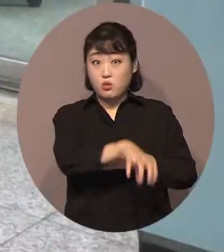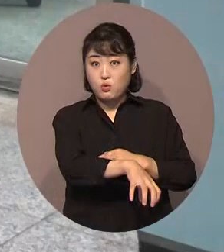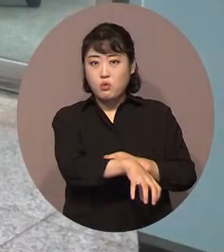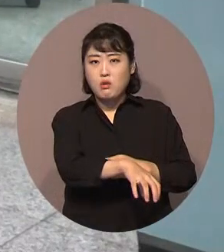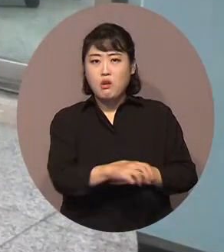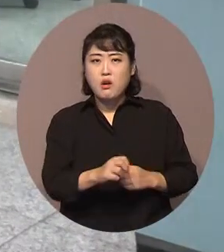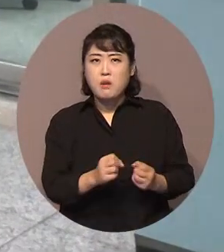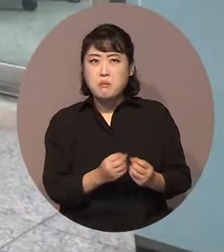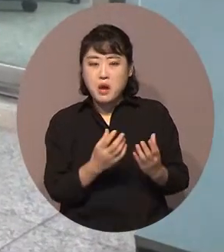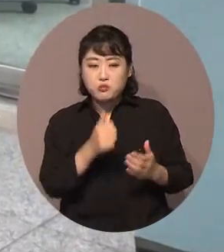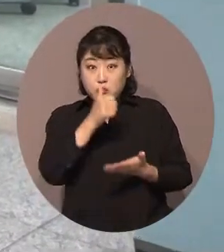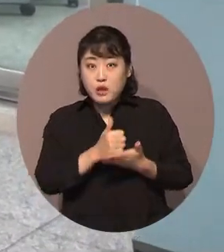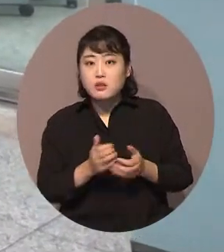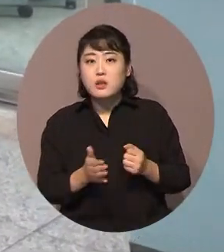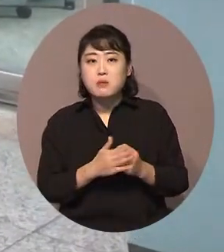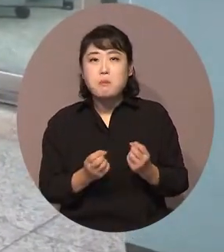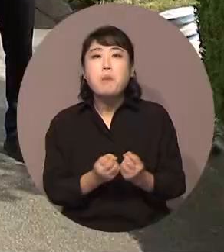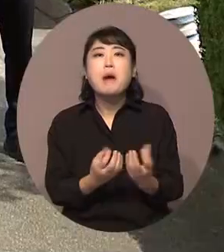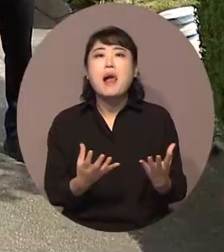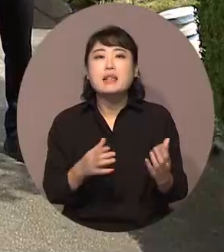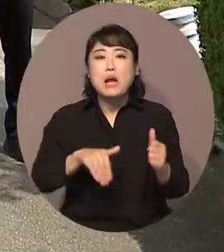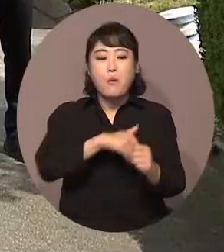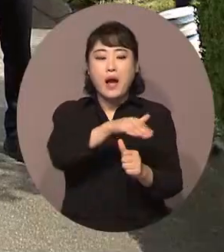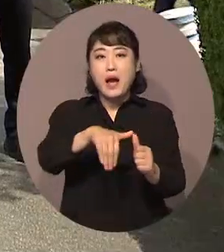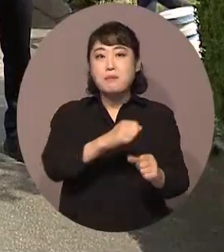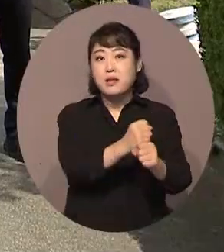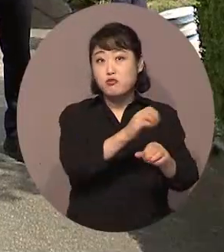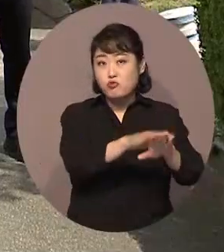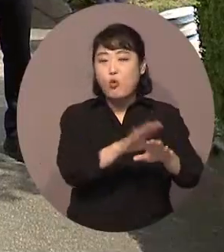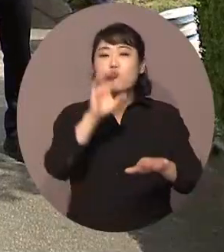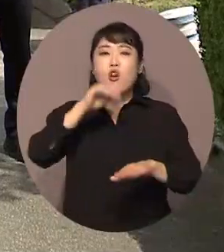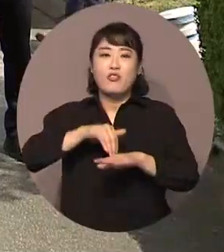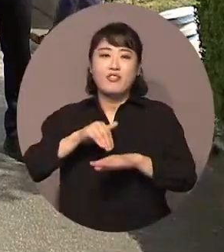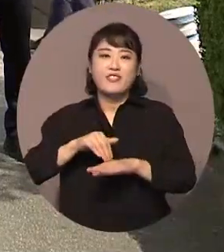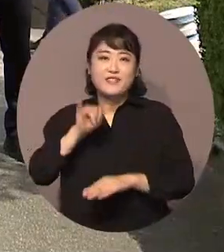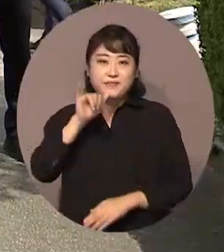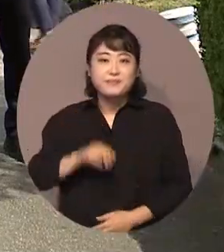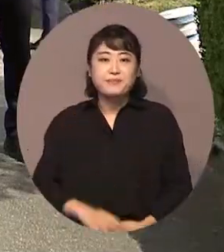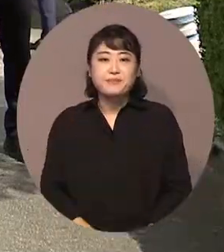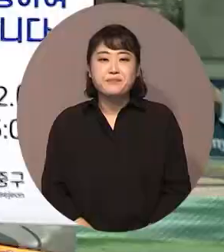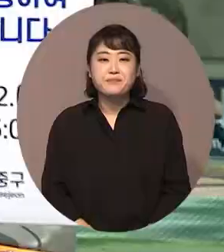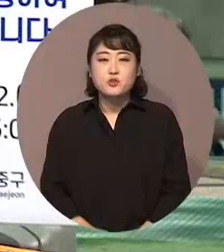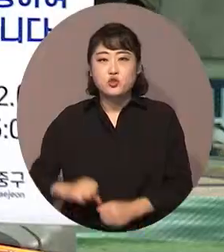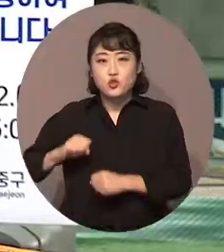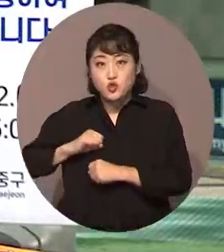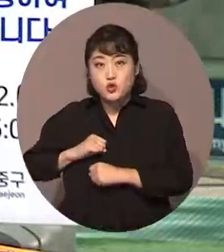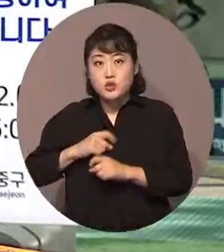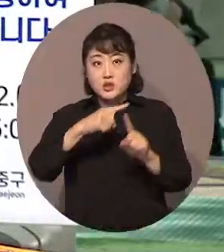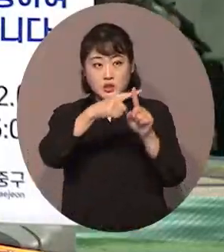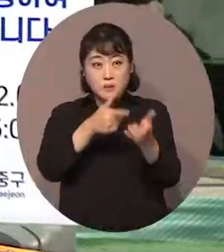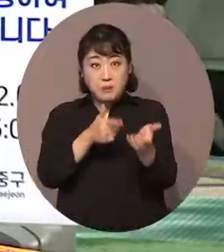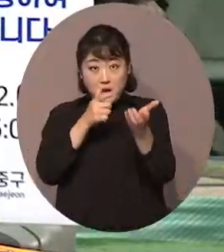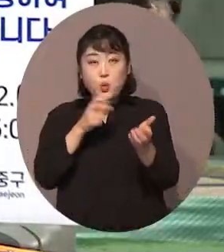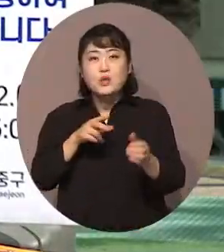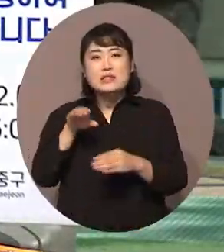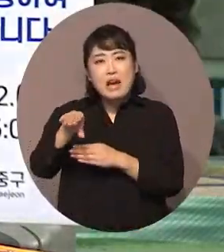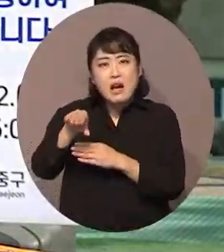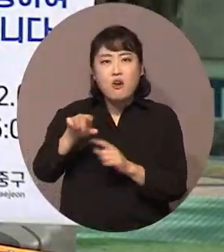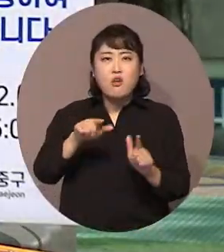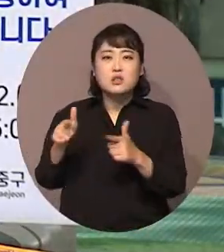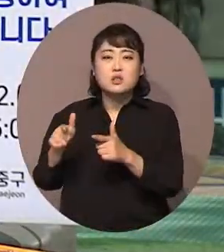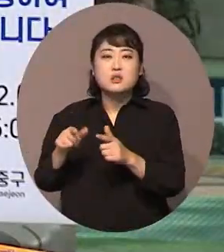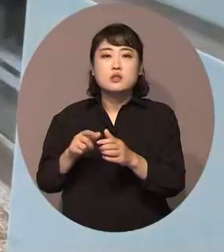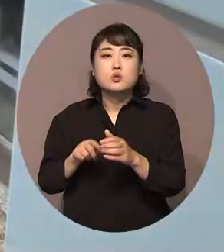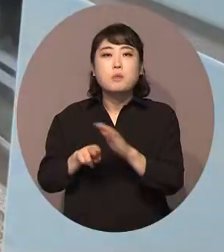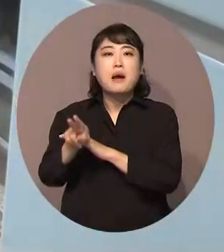테러범에 의한 폭발이 발생한 상황을 가정해 훈련이 이루어졌습니다. 군 저격수와 장갑차가 배치돼 테러범의